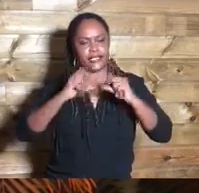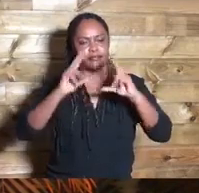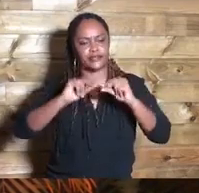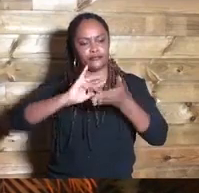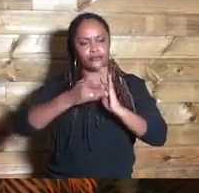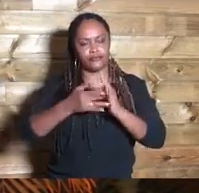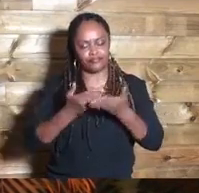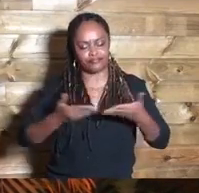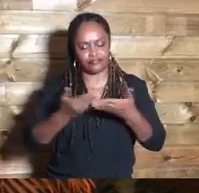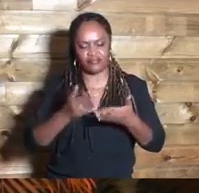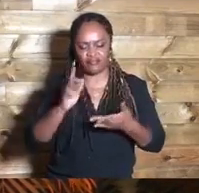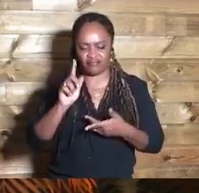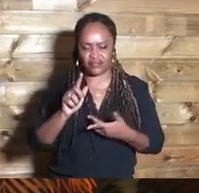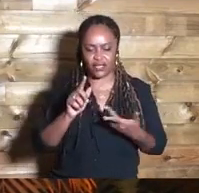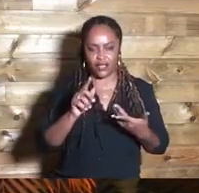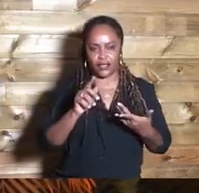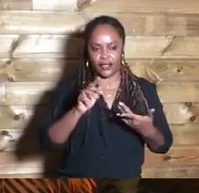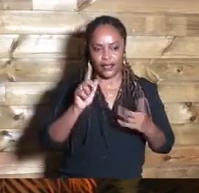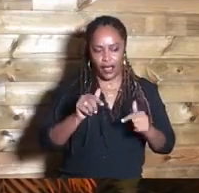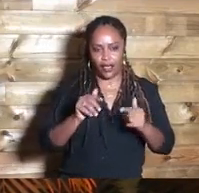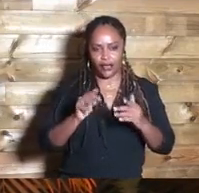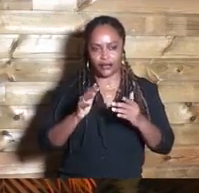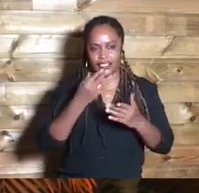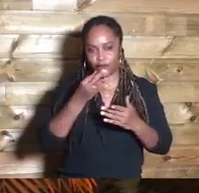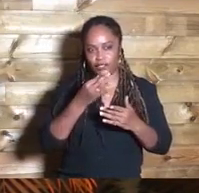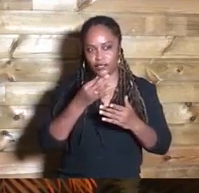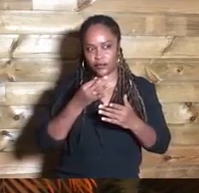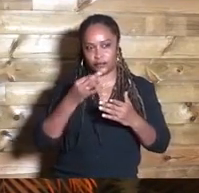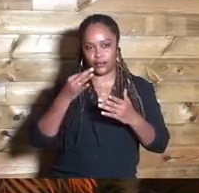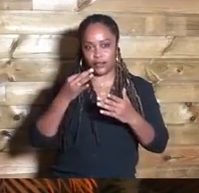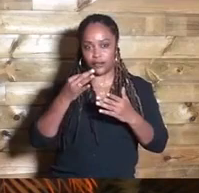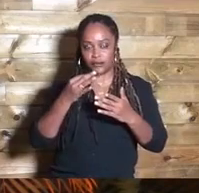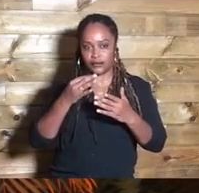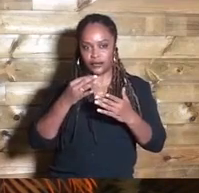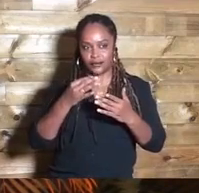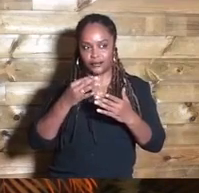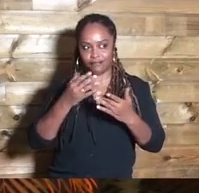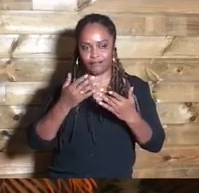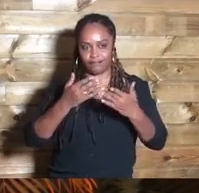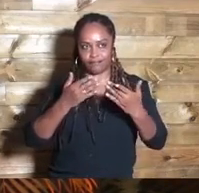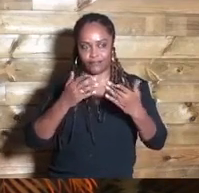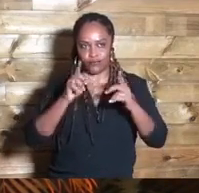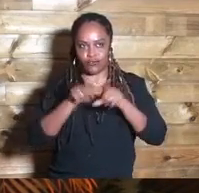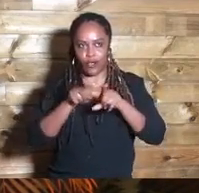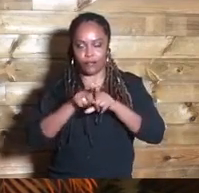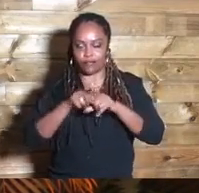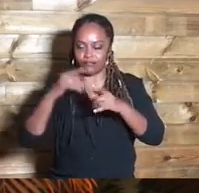moment que nous vivons, c'est un moment qui est inscrit incontestablement dans l'histoire de la Guadeloupe.